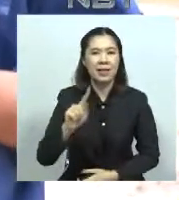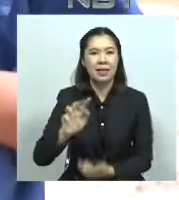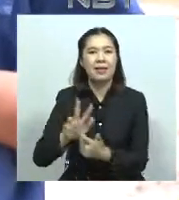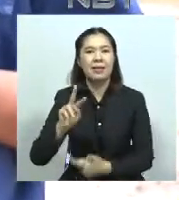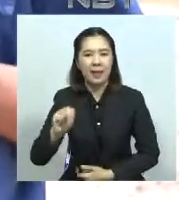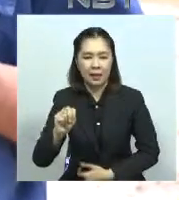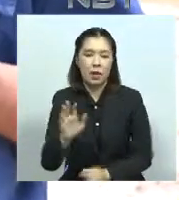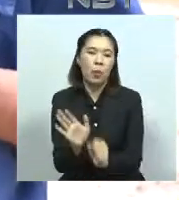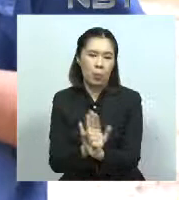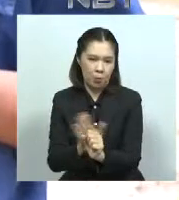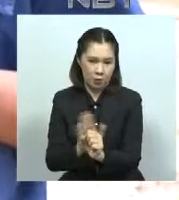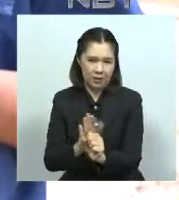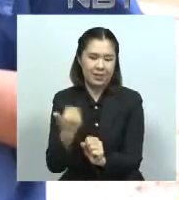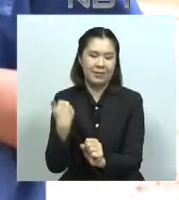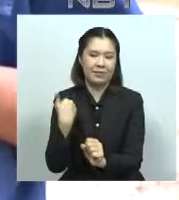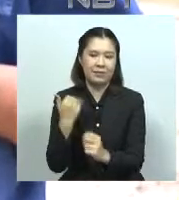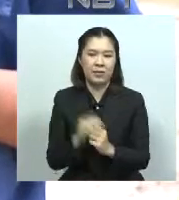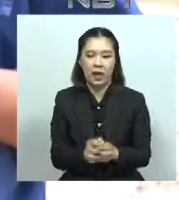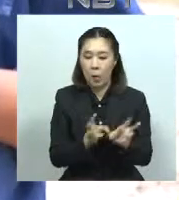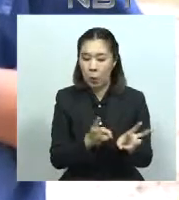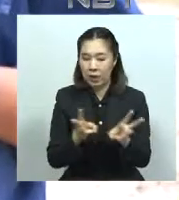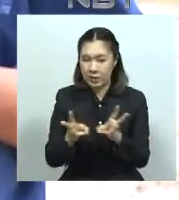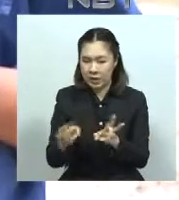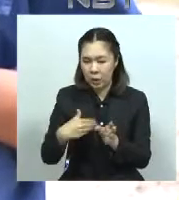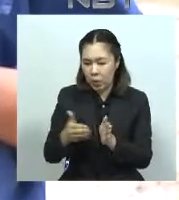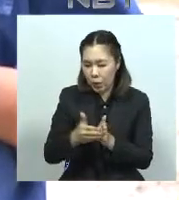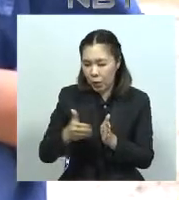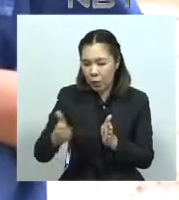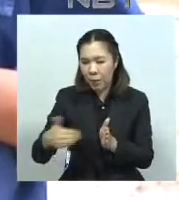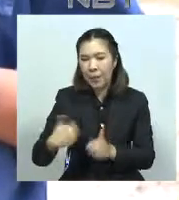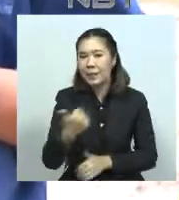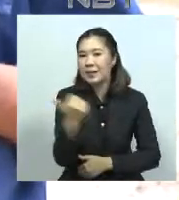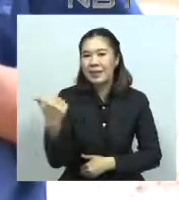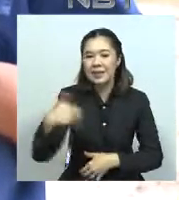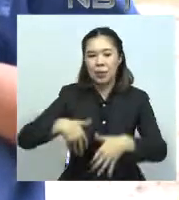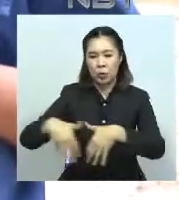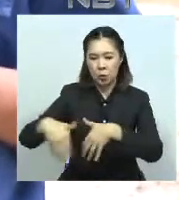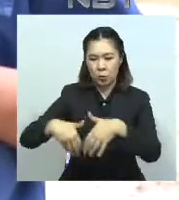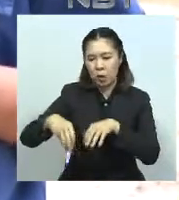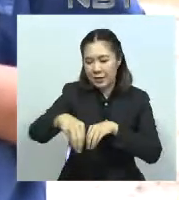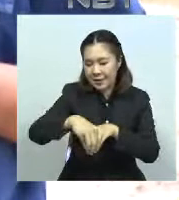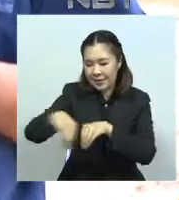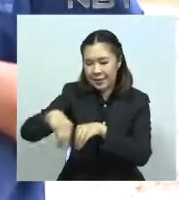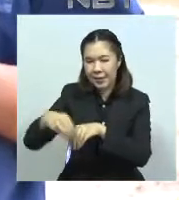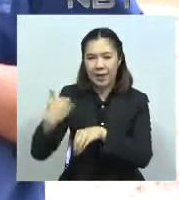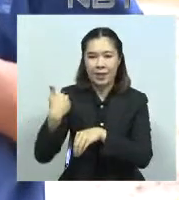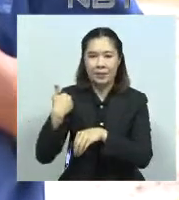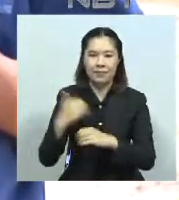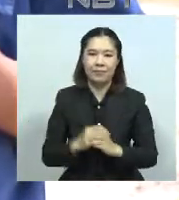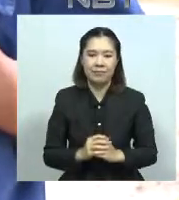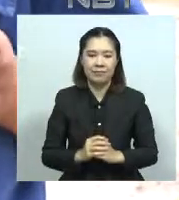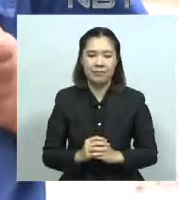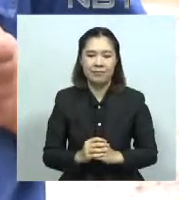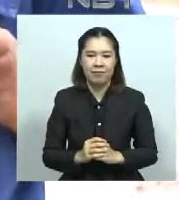แน่และแนวทางแบบนี้เราจะขยายไปในหมู่บ้านชุมชนอื่นๆอีกในเขตอบต.ทำน้ำเพื่อให้เข